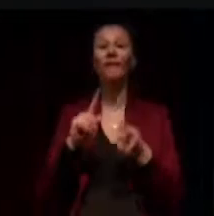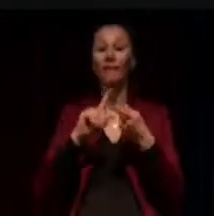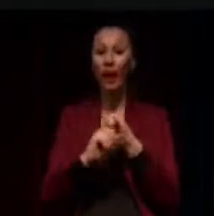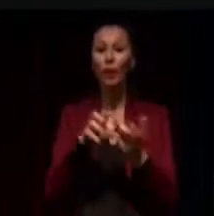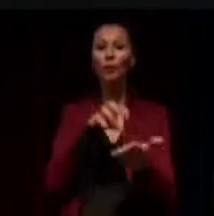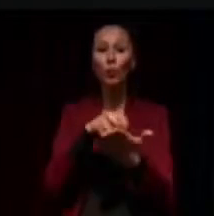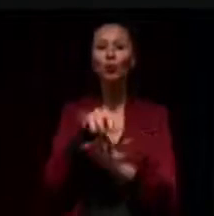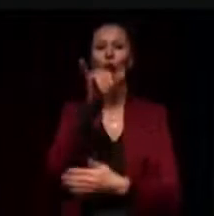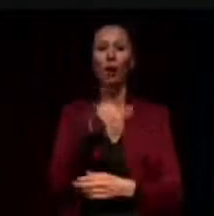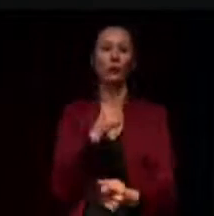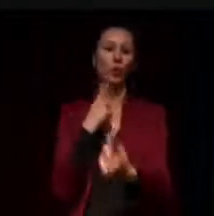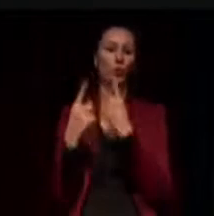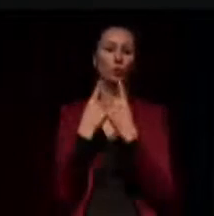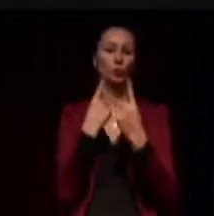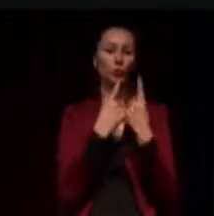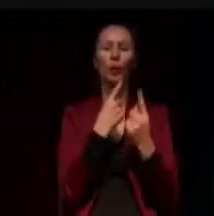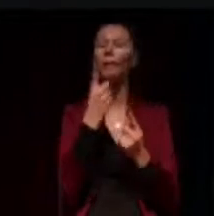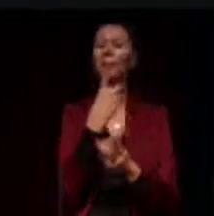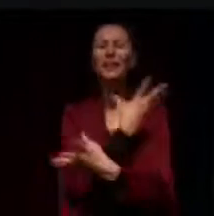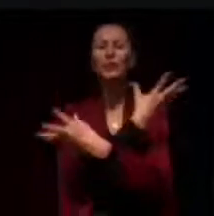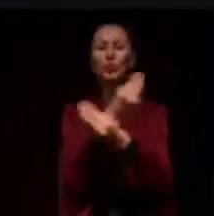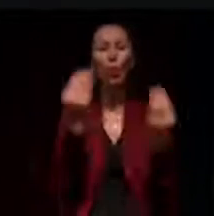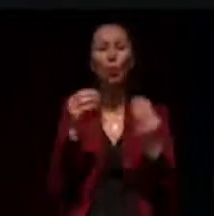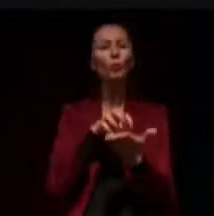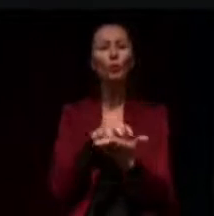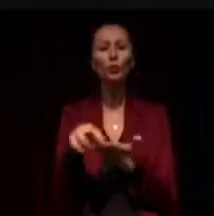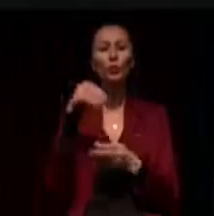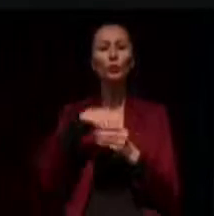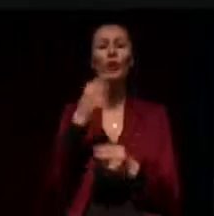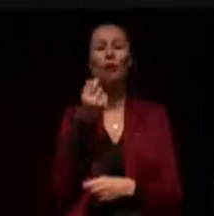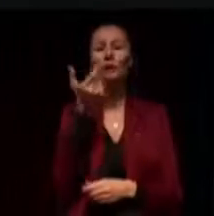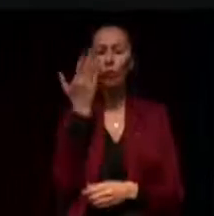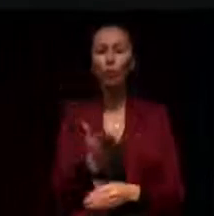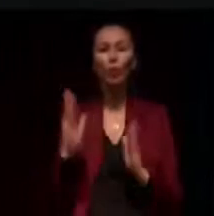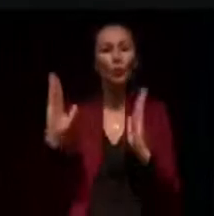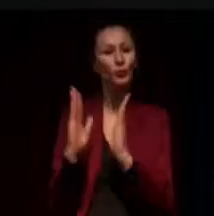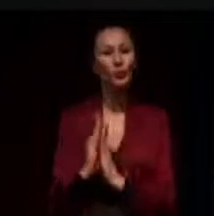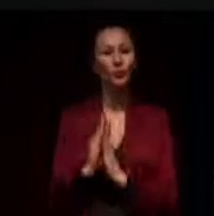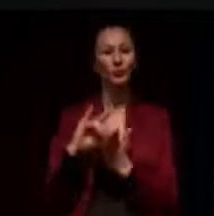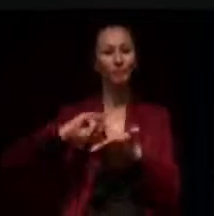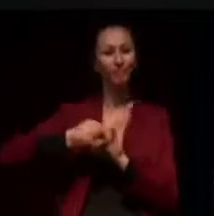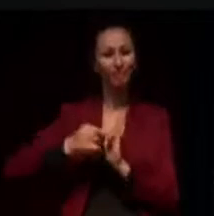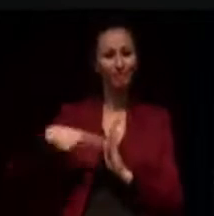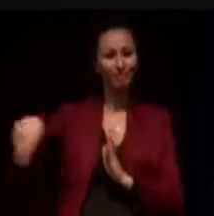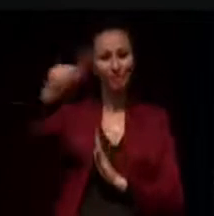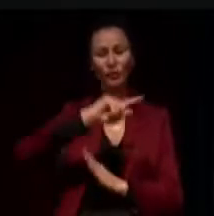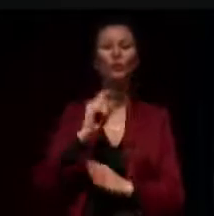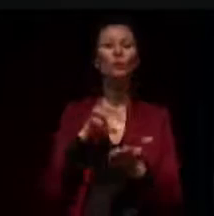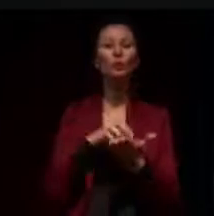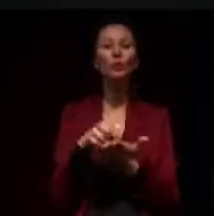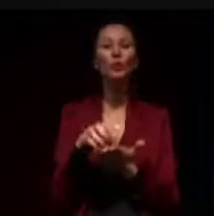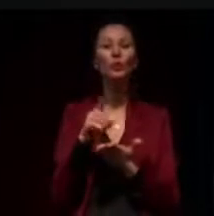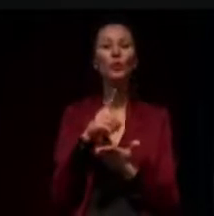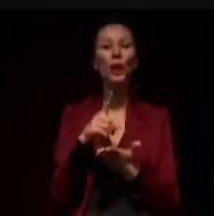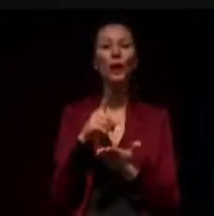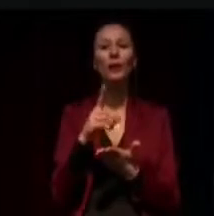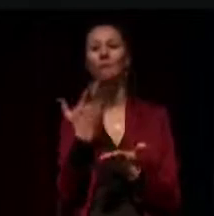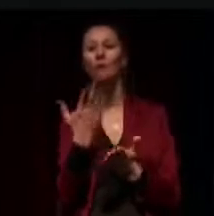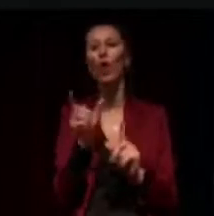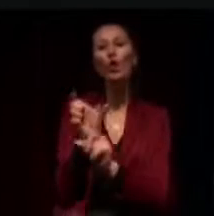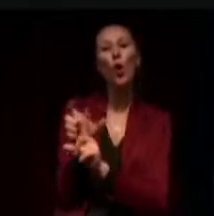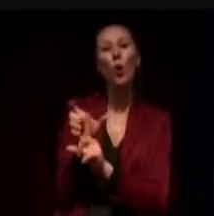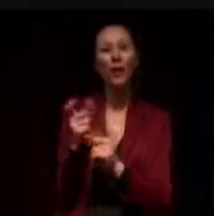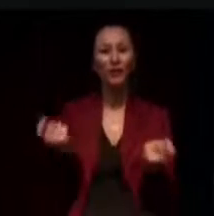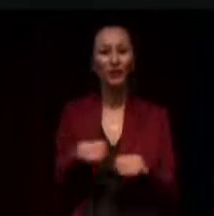ve bütçeleri hakkında konuştuk. Birçoğunun bütçesini az da olsa küçülttüğü, bir kısmının bütçesini yatay